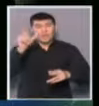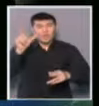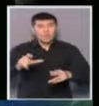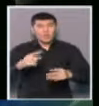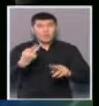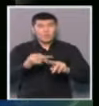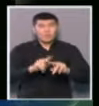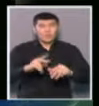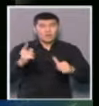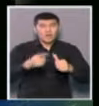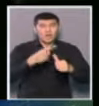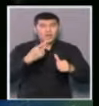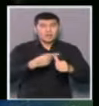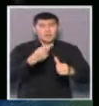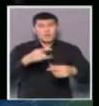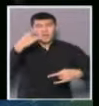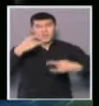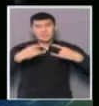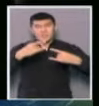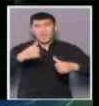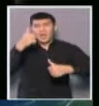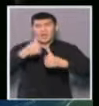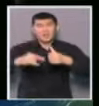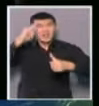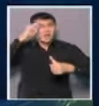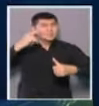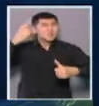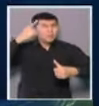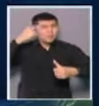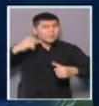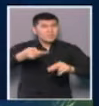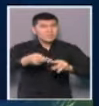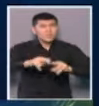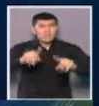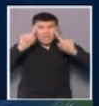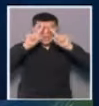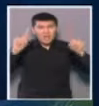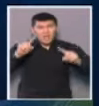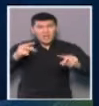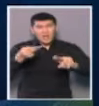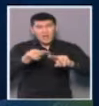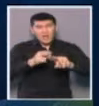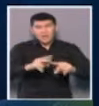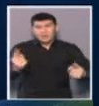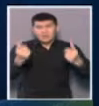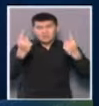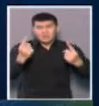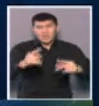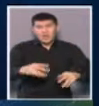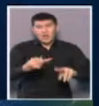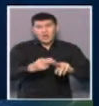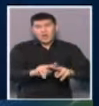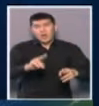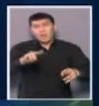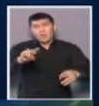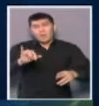Бұл есімді үйінің төрінде теледидары бар, әр қазақ біледі. Төгіліп тұрып сөйлейтін тұлға текті еді. Ол атақты